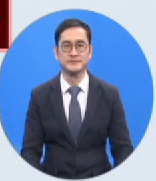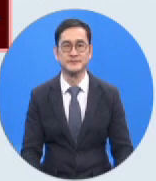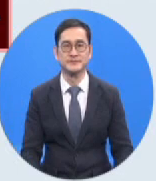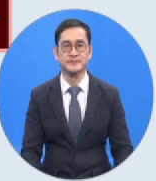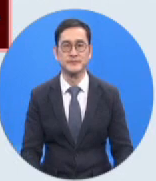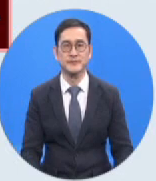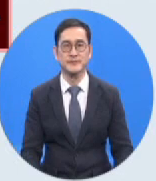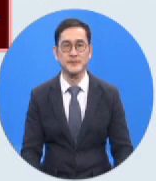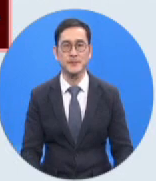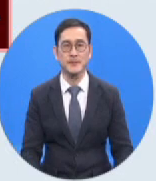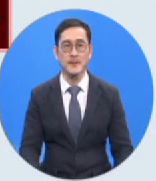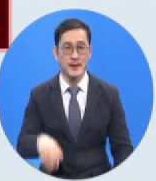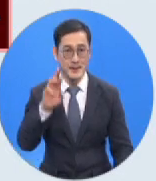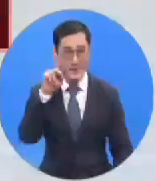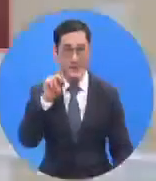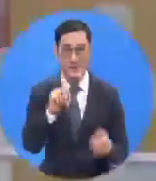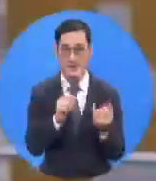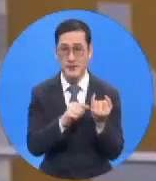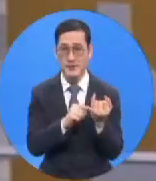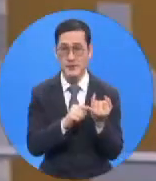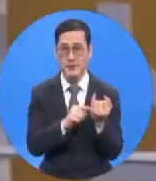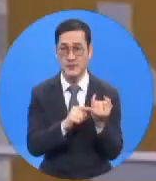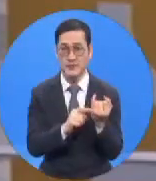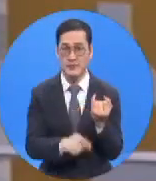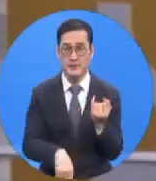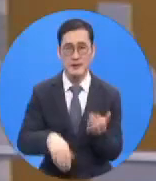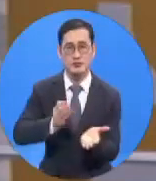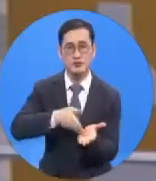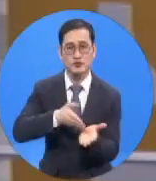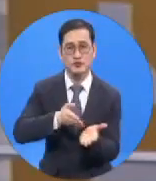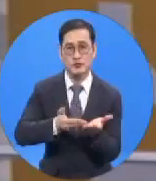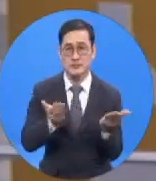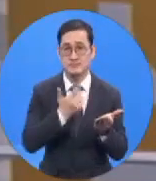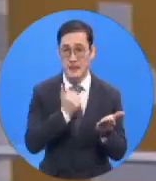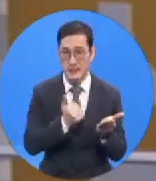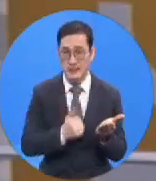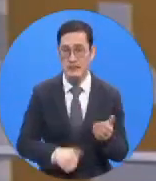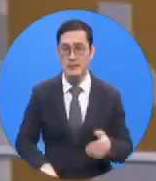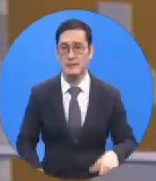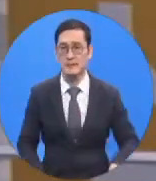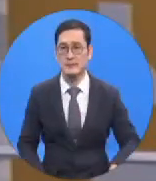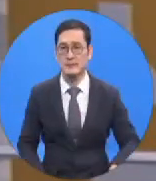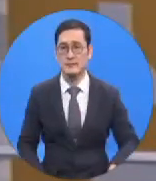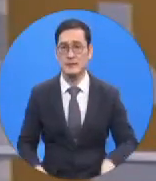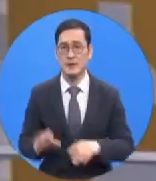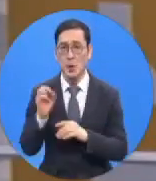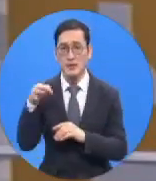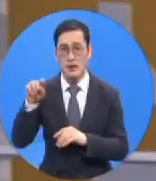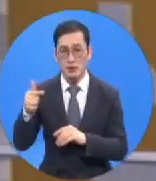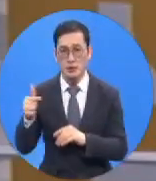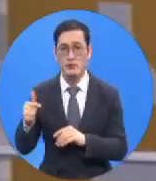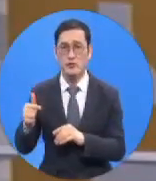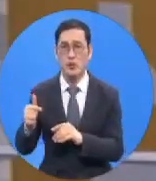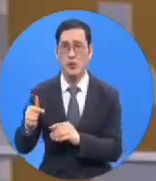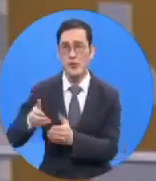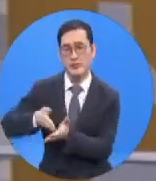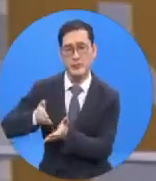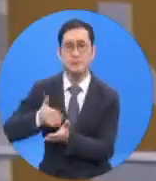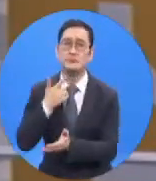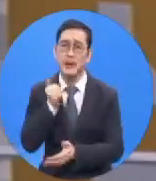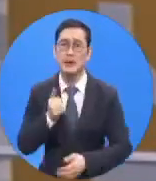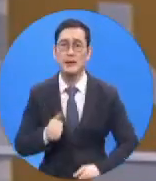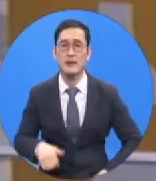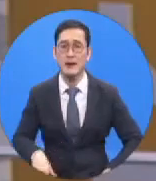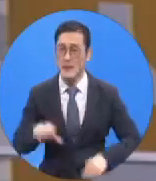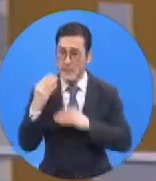보시면은 박영선 후보도 공중파 뉴스 진행자 출신이고 네. 오세훈 후보도 시사 프로 진행했던 사람입니다. 두 사람 다 방송을